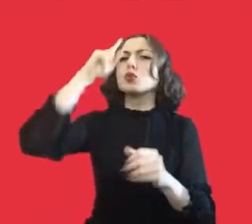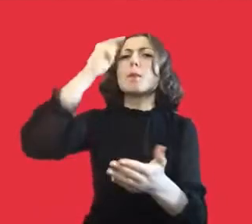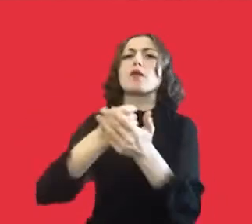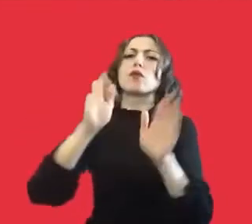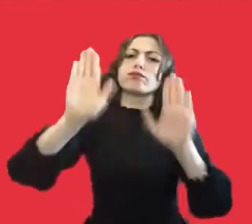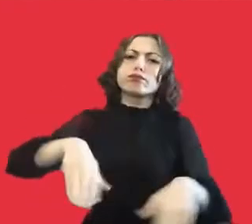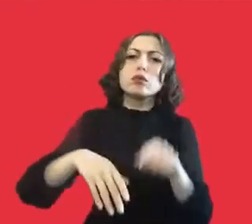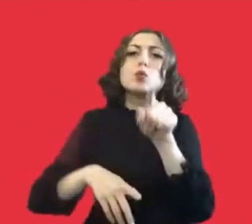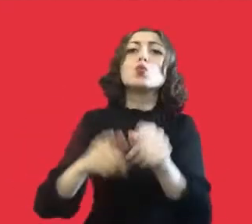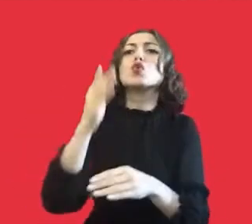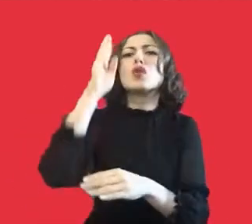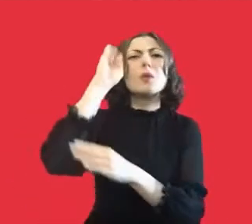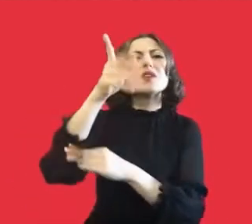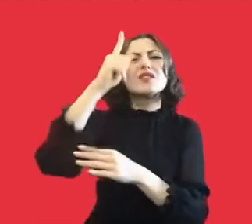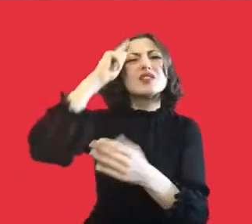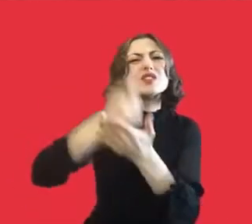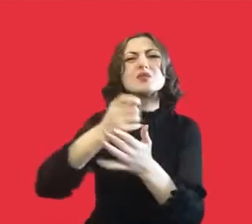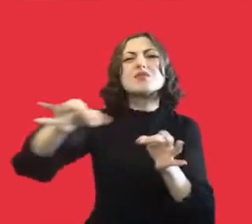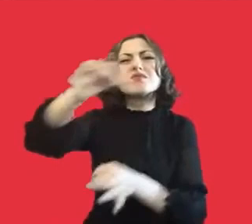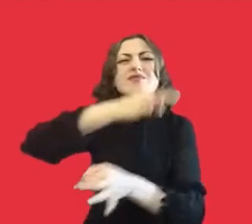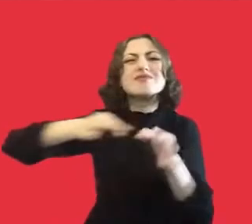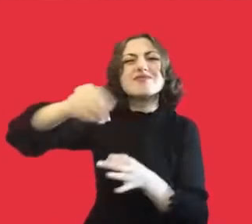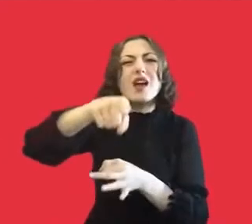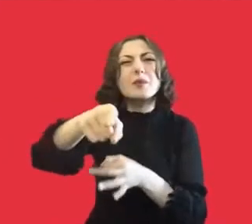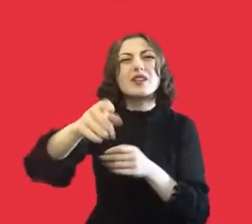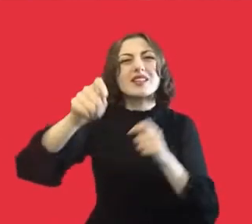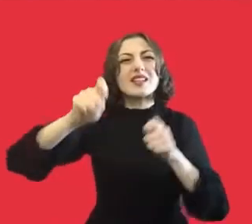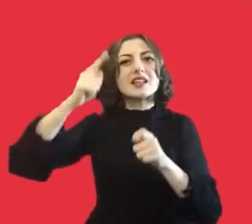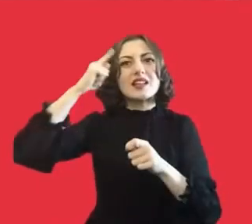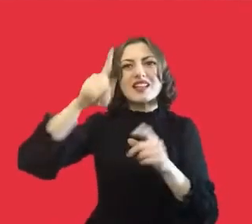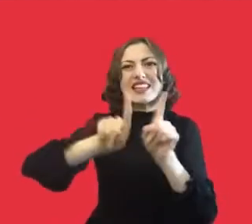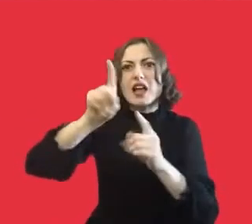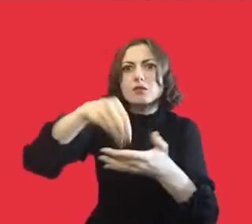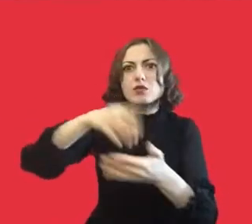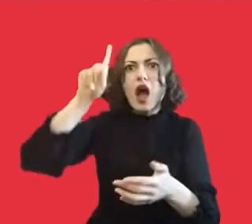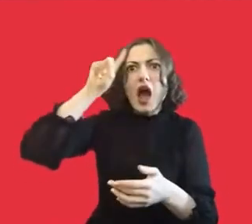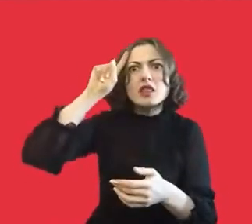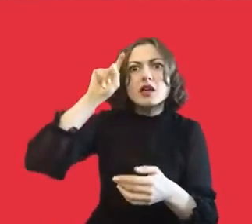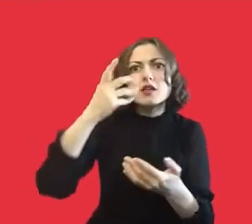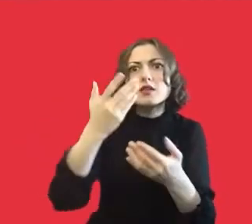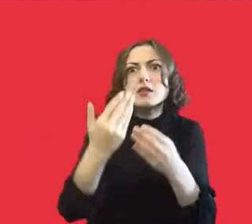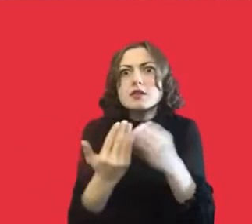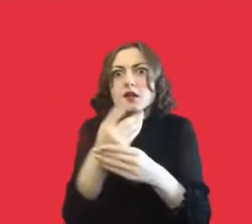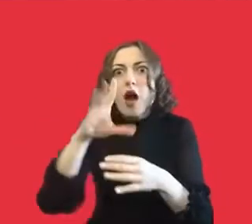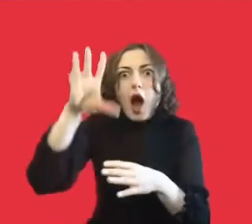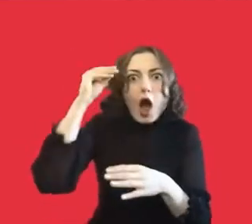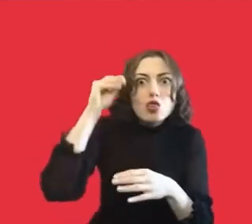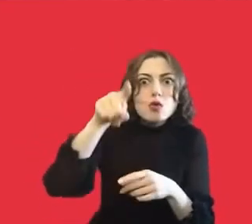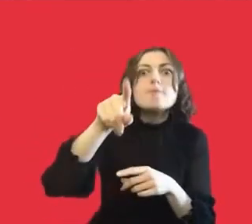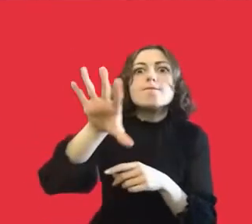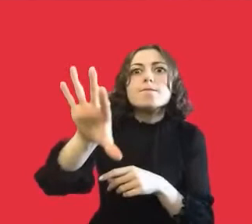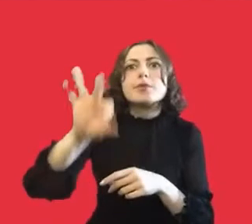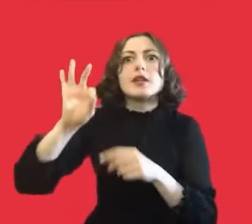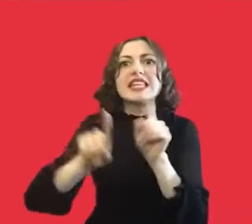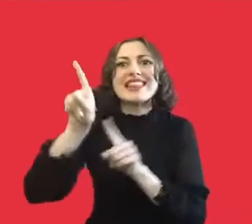çağrılara yönelik bizim otomasyon sistemimiz yapay zeka sistemiyle sizi seçiyor. Size bu çağrıları gösteriyor. Sizler